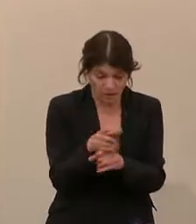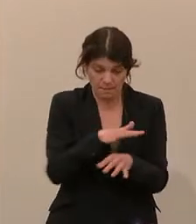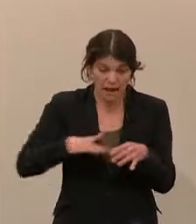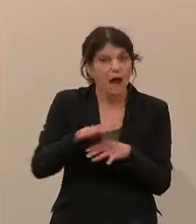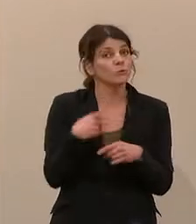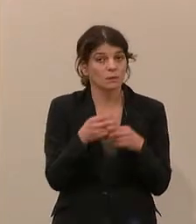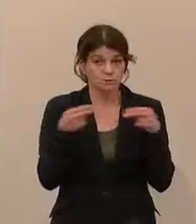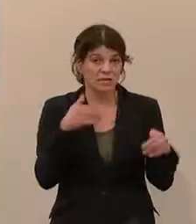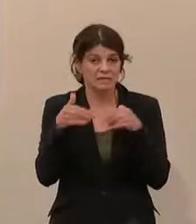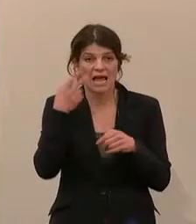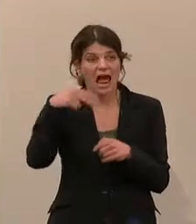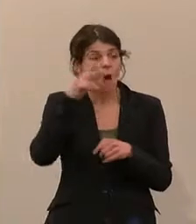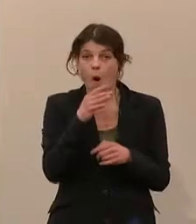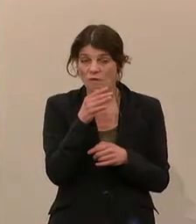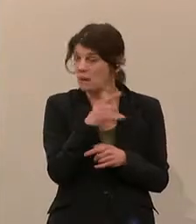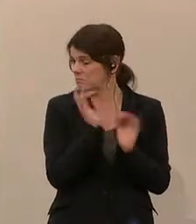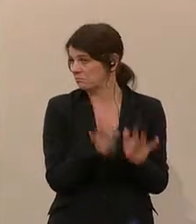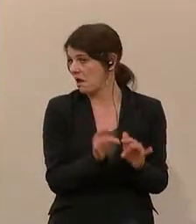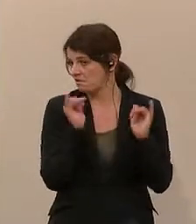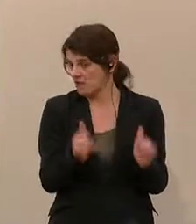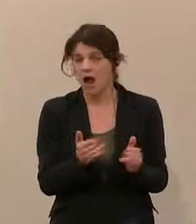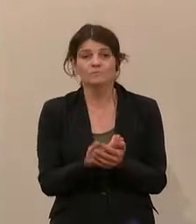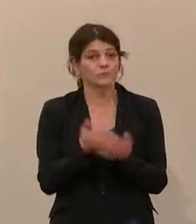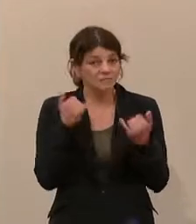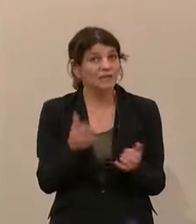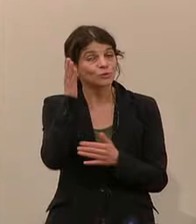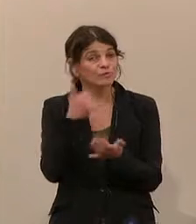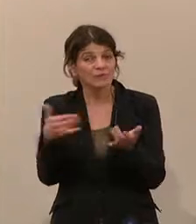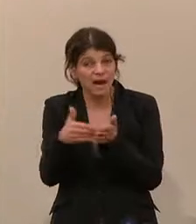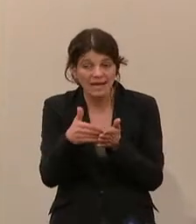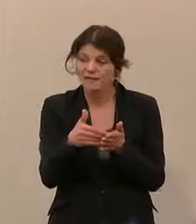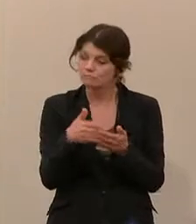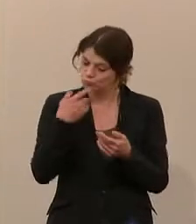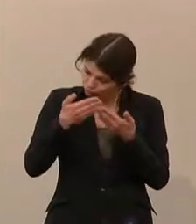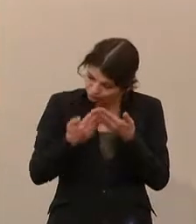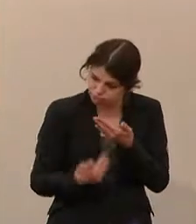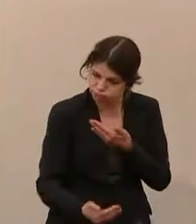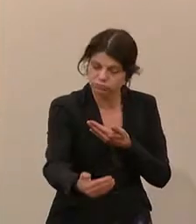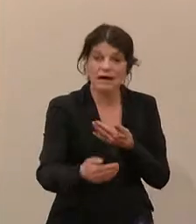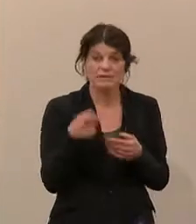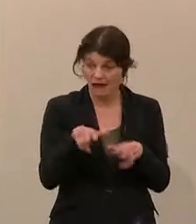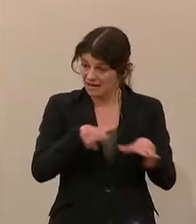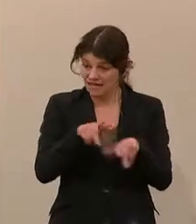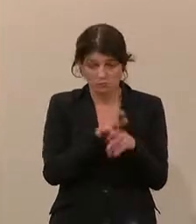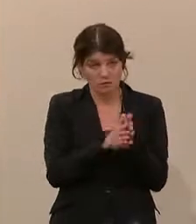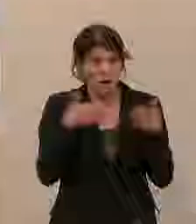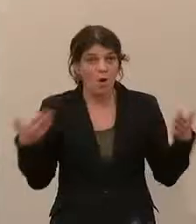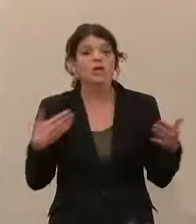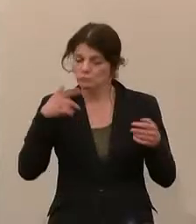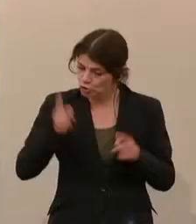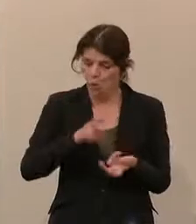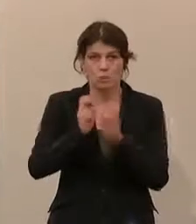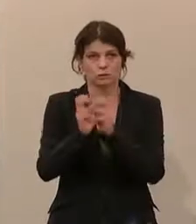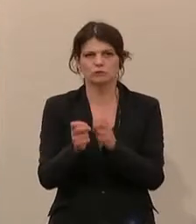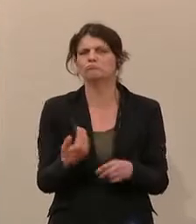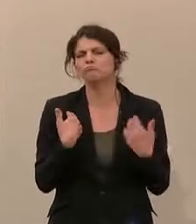unserem Bundesminister Norbert Hofer absolut gegeben. Und jetzt geht es darum, diese Dinge im Laufe der Legislaturperiode umzusetzen.